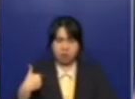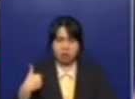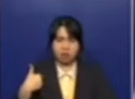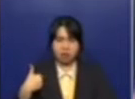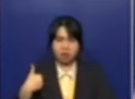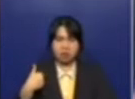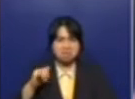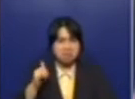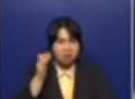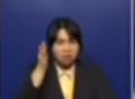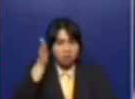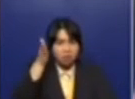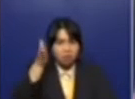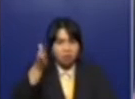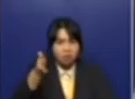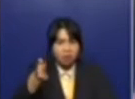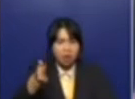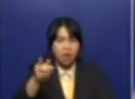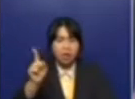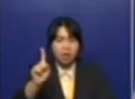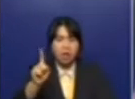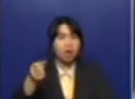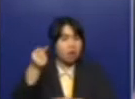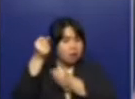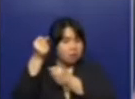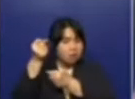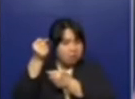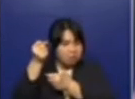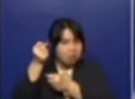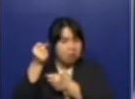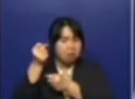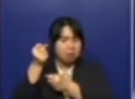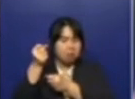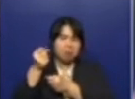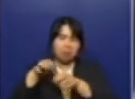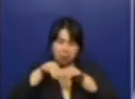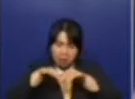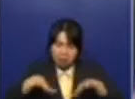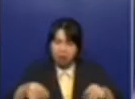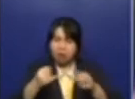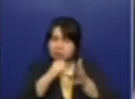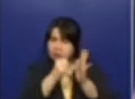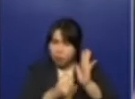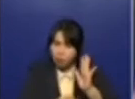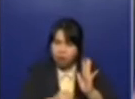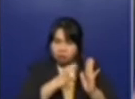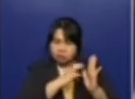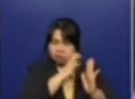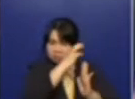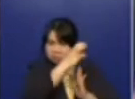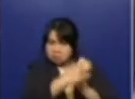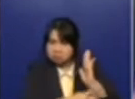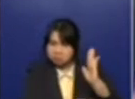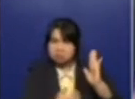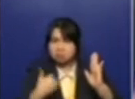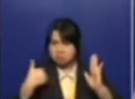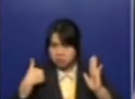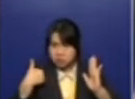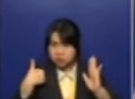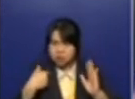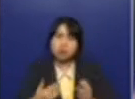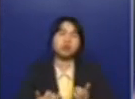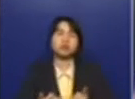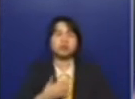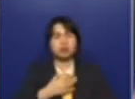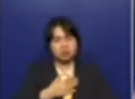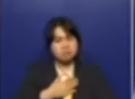ในอนาคตนั้นจะมีการชุมนุมขึ้นอีกหลายแห่งตามต่างจังหวัดและตามหัวเมืองต่างๆกับผมเห็นว่าสิ่ง